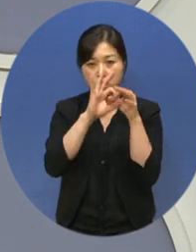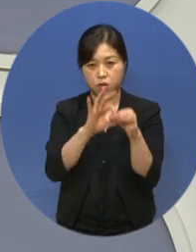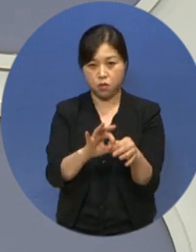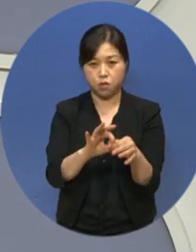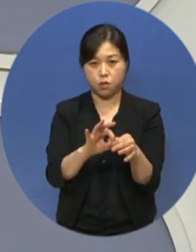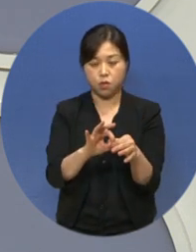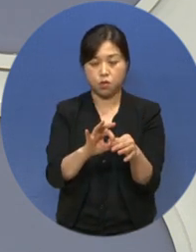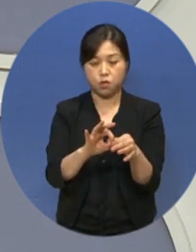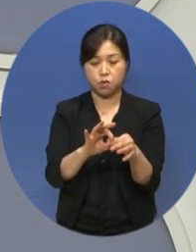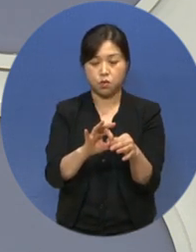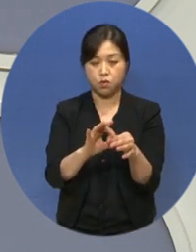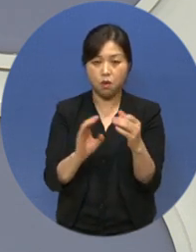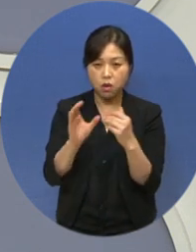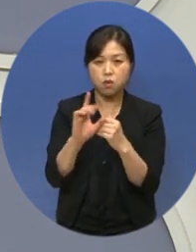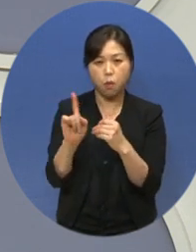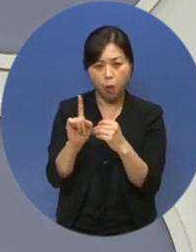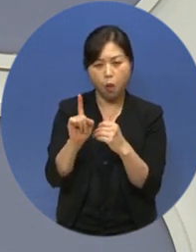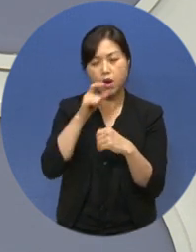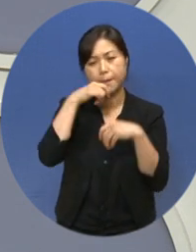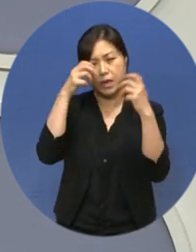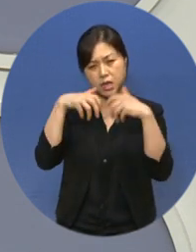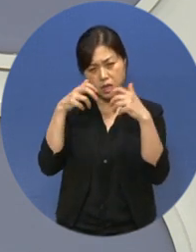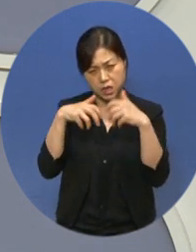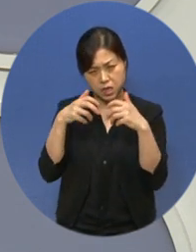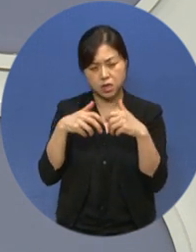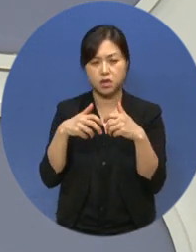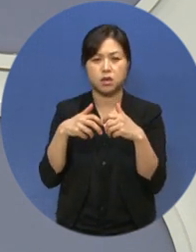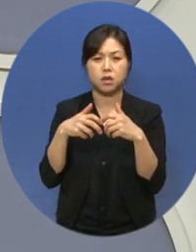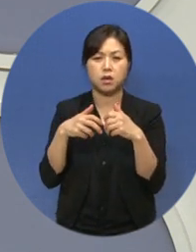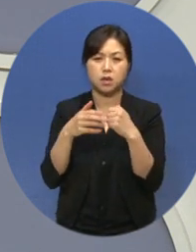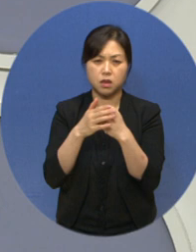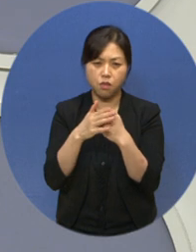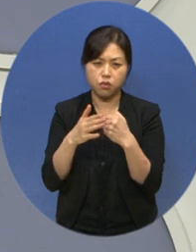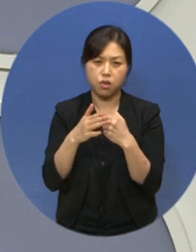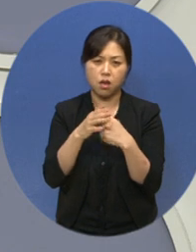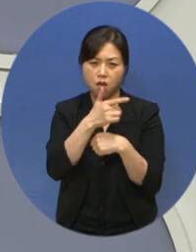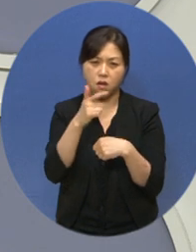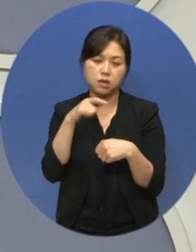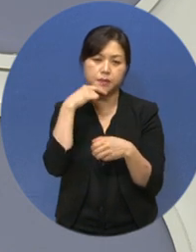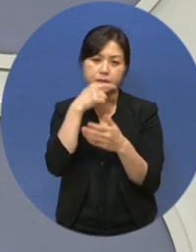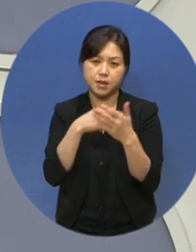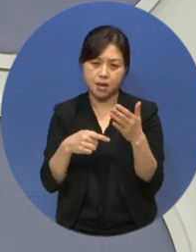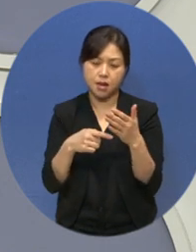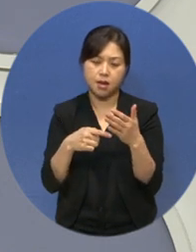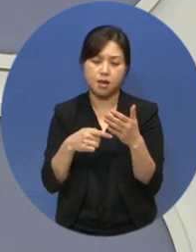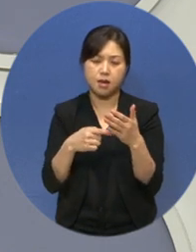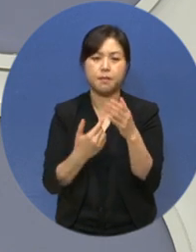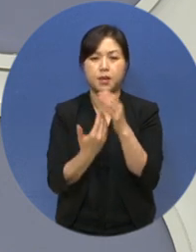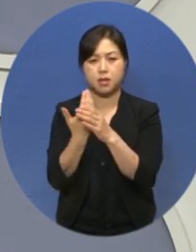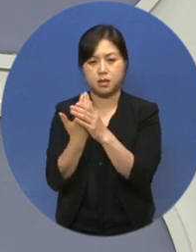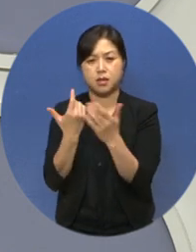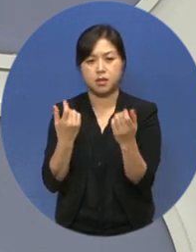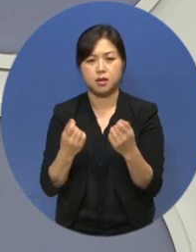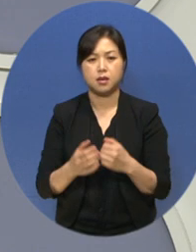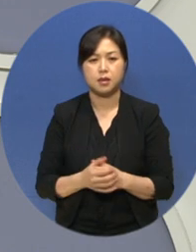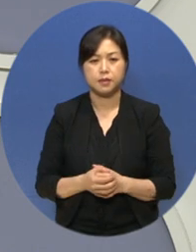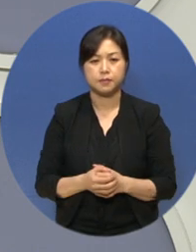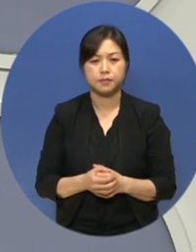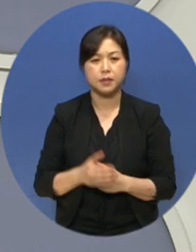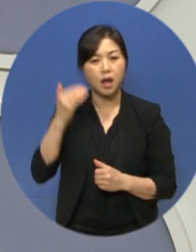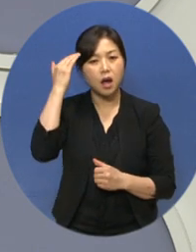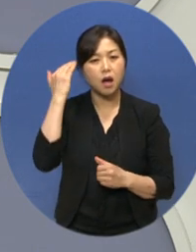여기에 에 집중 분에서 여러가지 예수 재수 애가 발생도 있습니다 에단 석교